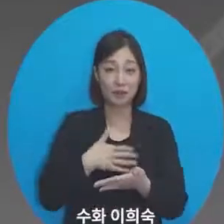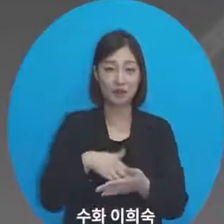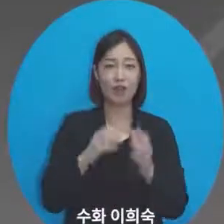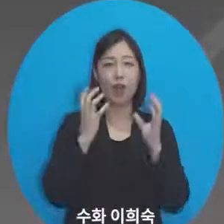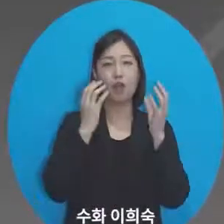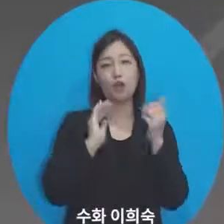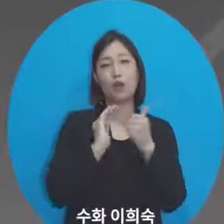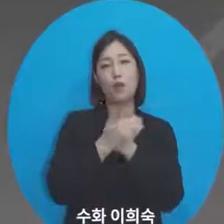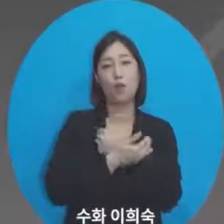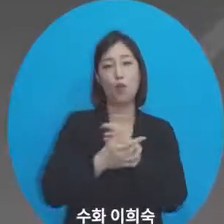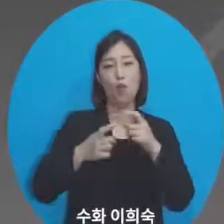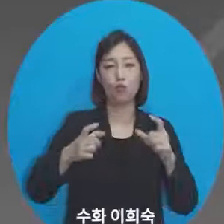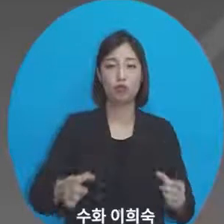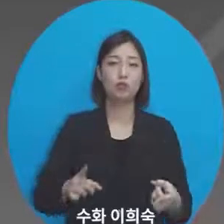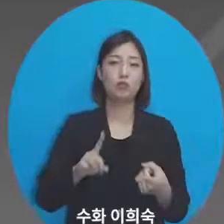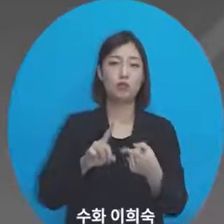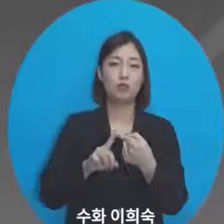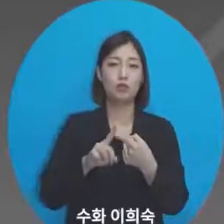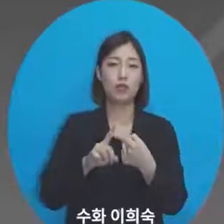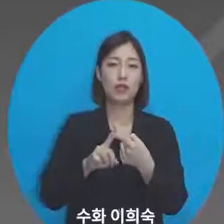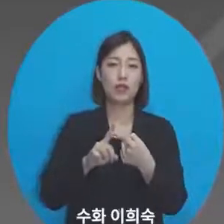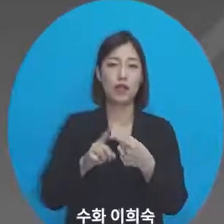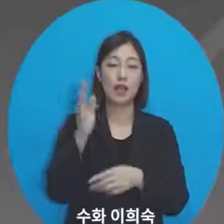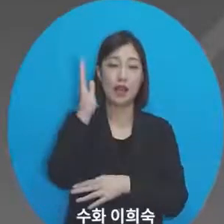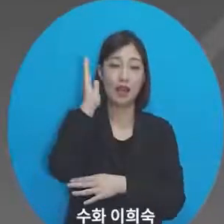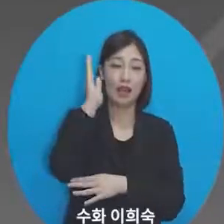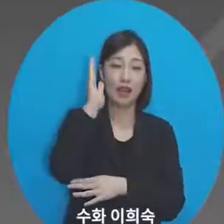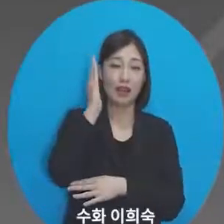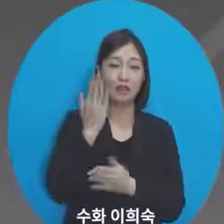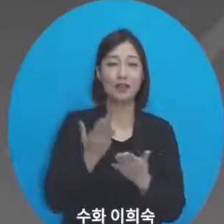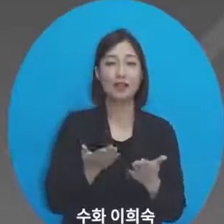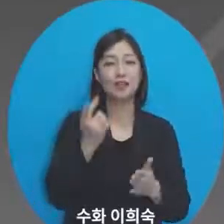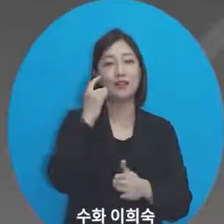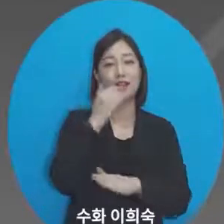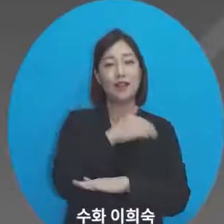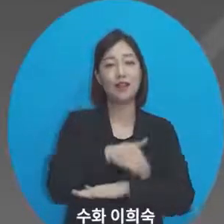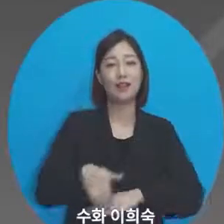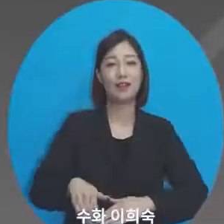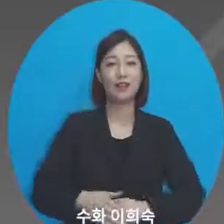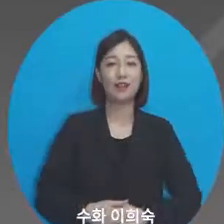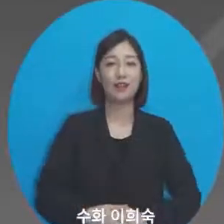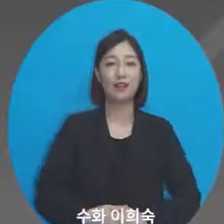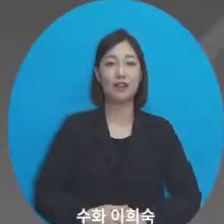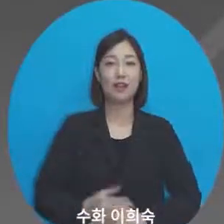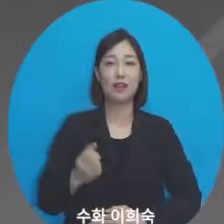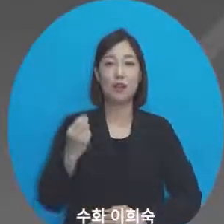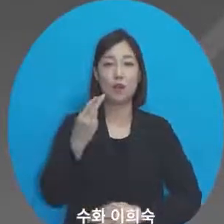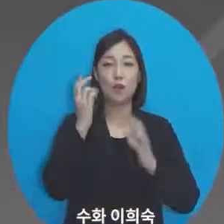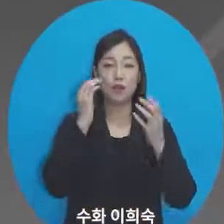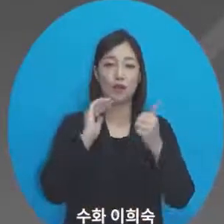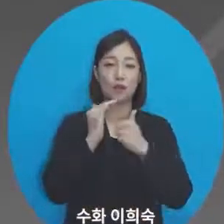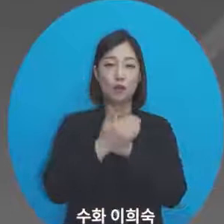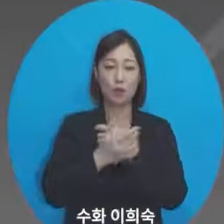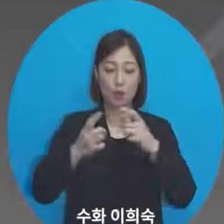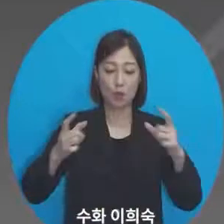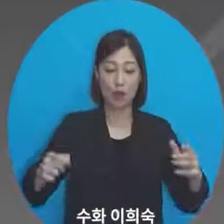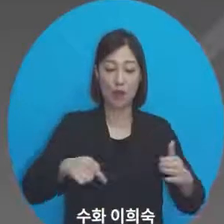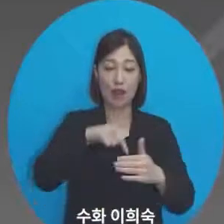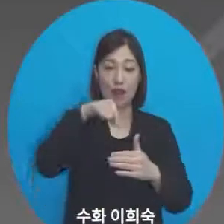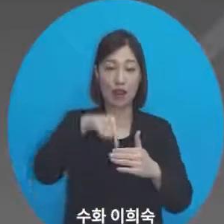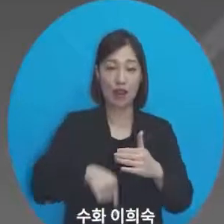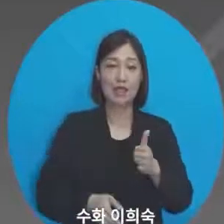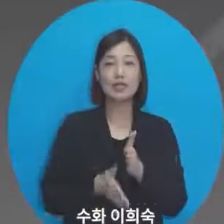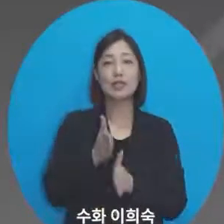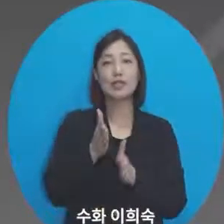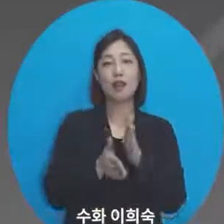어린이 보호구역에 대해서 함께 같이 알아보는 시간을 가지도록 하겠습니다. 또 어린이 보호구역에 있는 시설들이